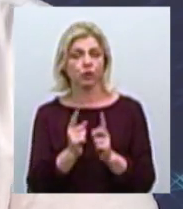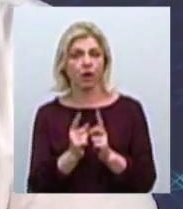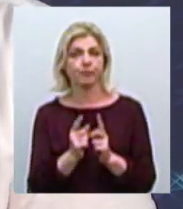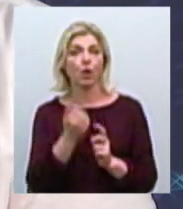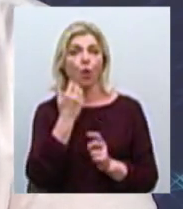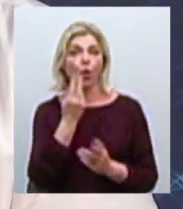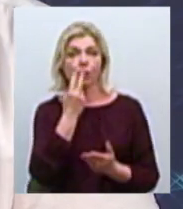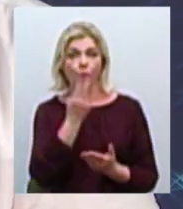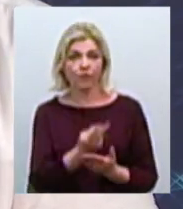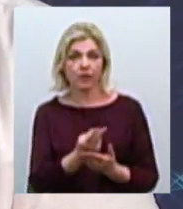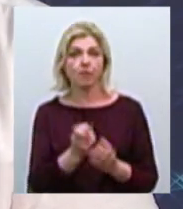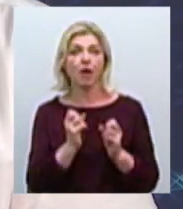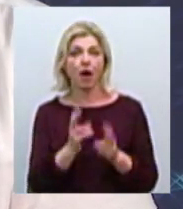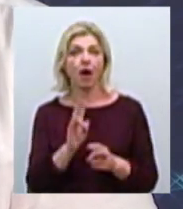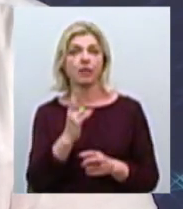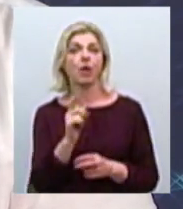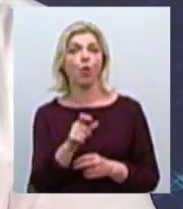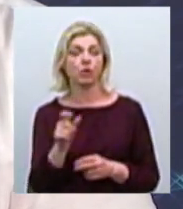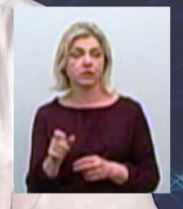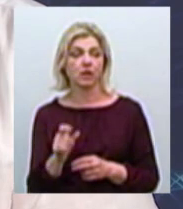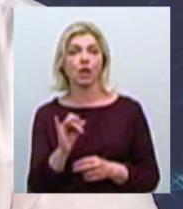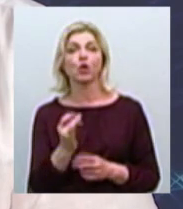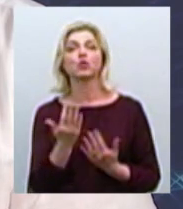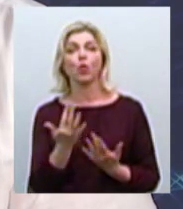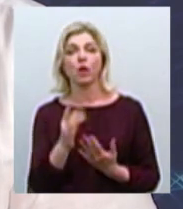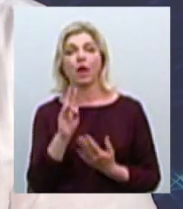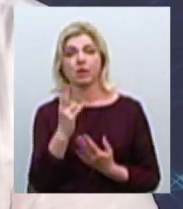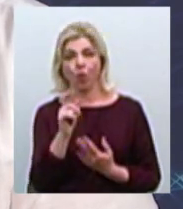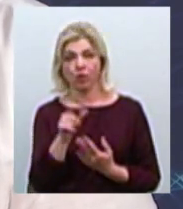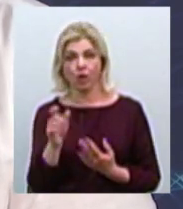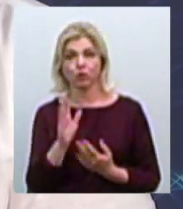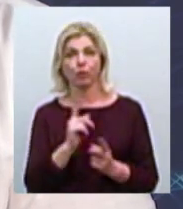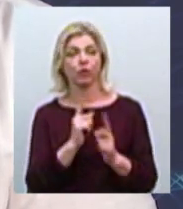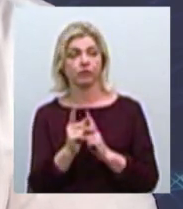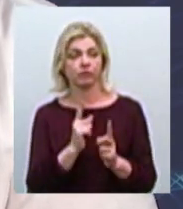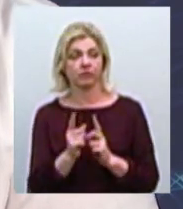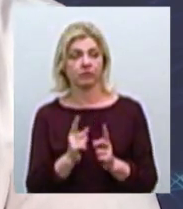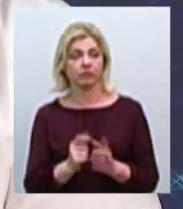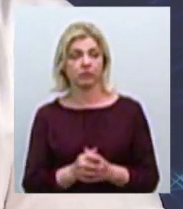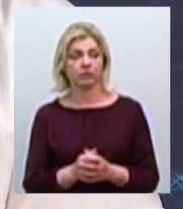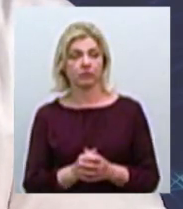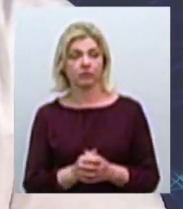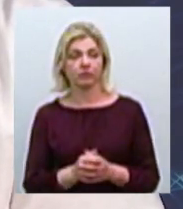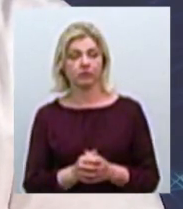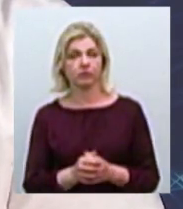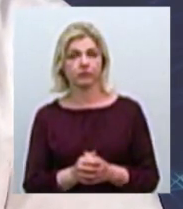мы увидим, как николаевцы и сколько николаевцев будет ездить на наших автобусах. Какой уровень рентабельности?